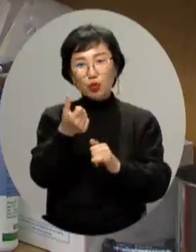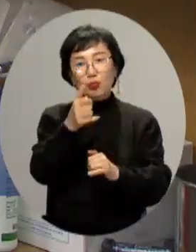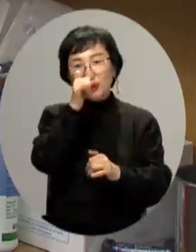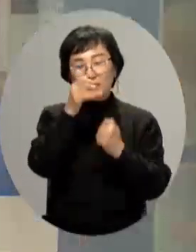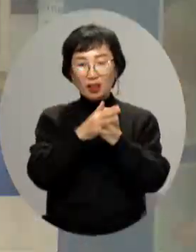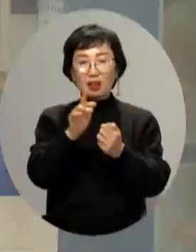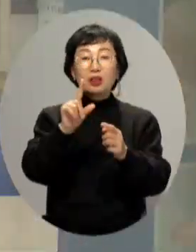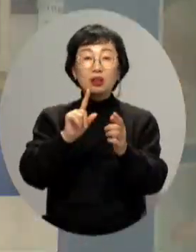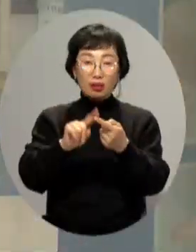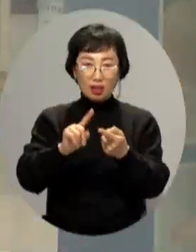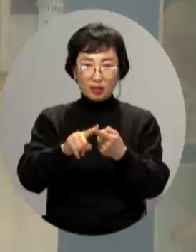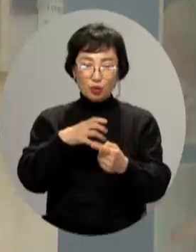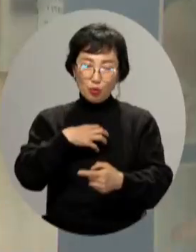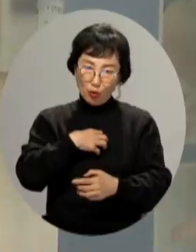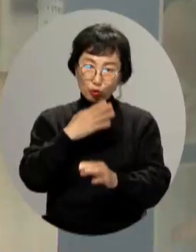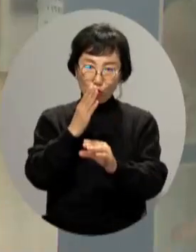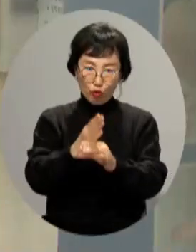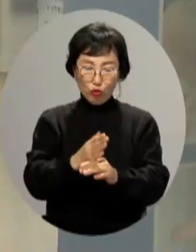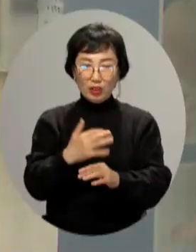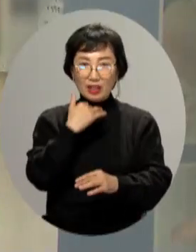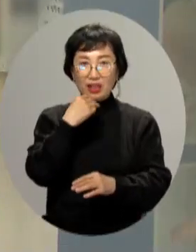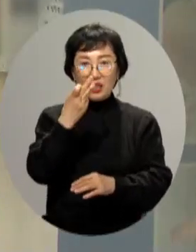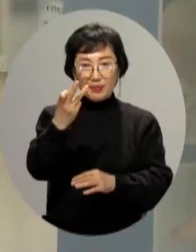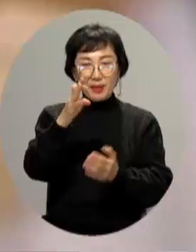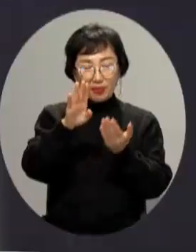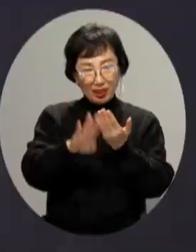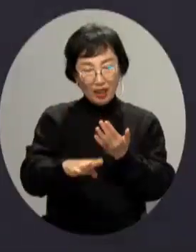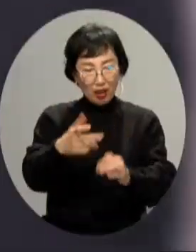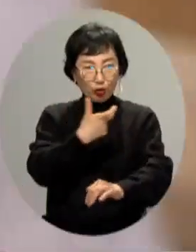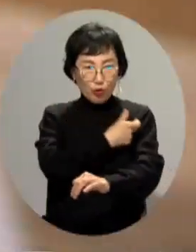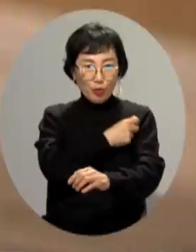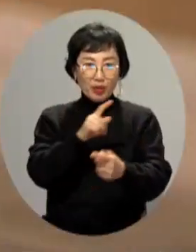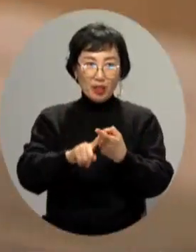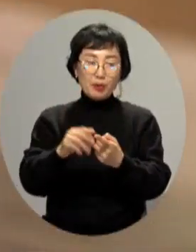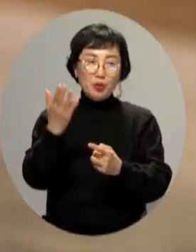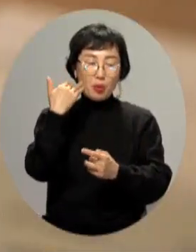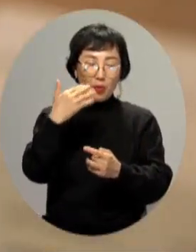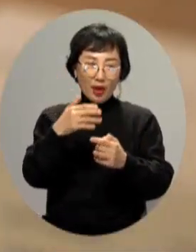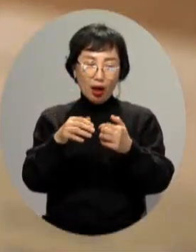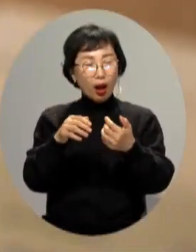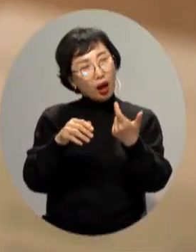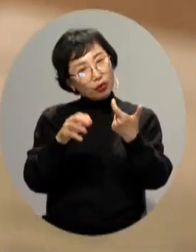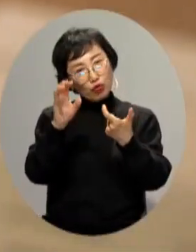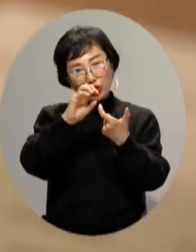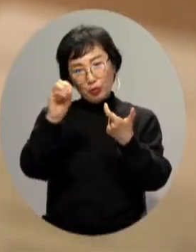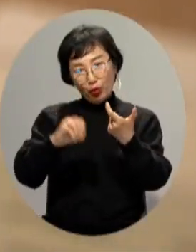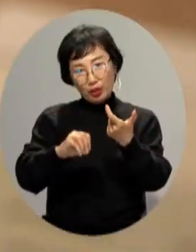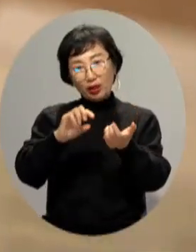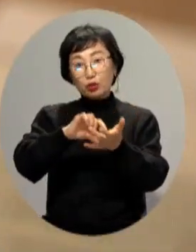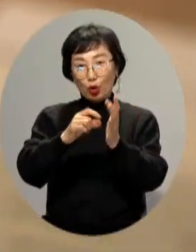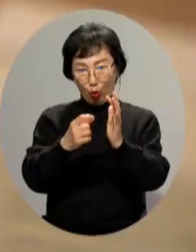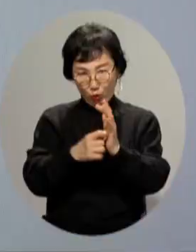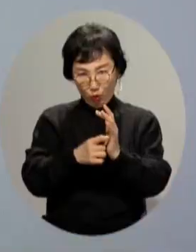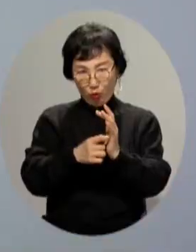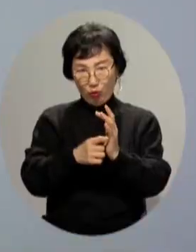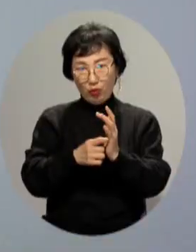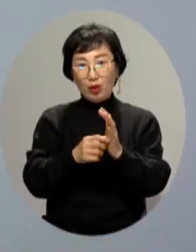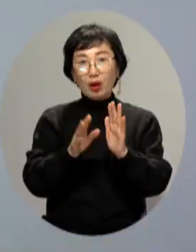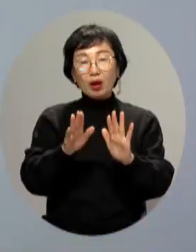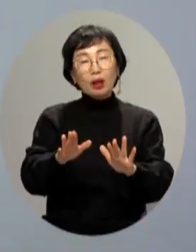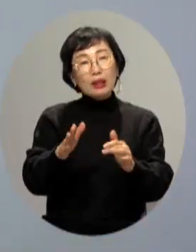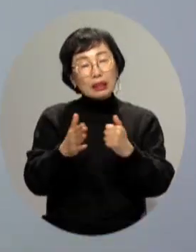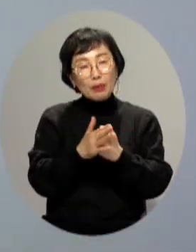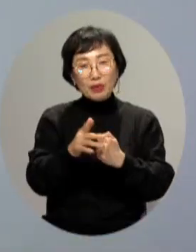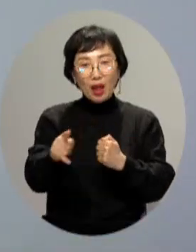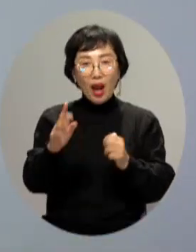부분입니다. 13세 미만 어린이 접종률은 지난주 간신히 60%대를 넘은 수준. 이러다